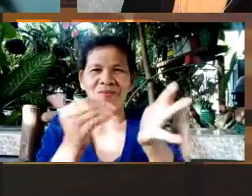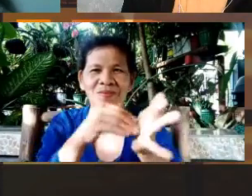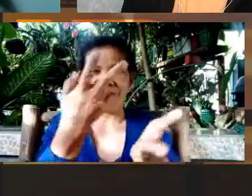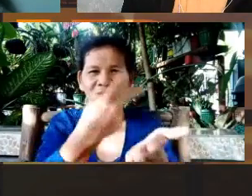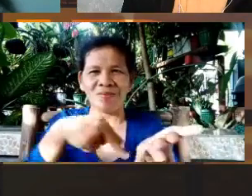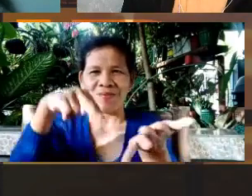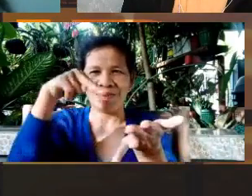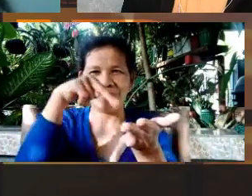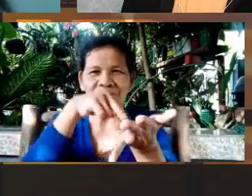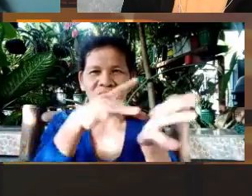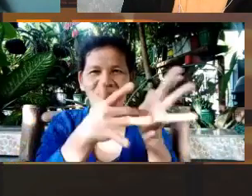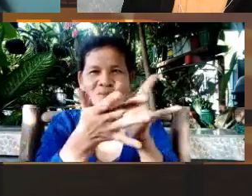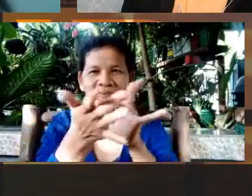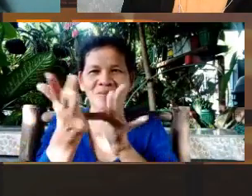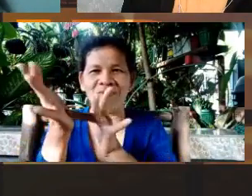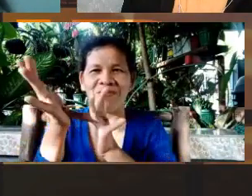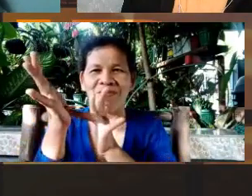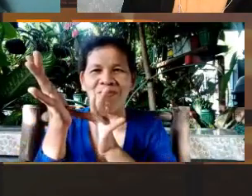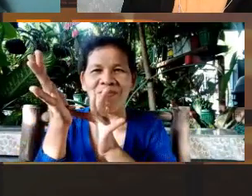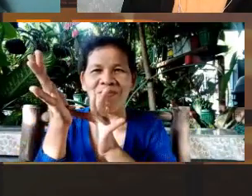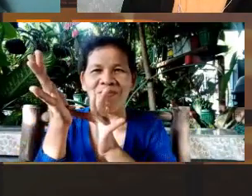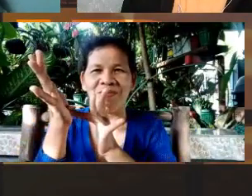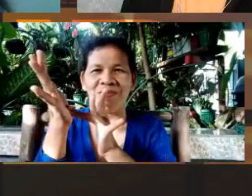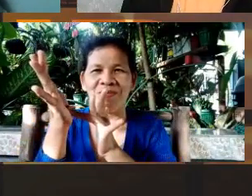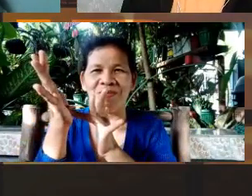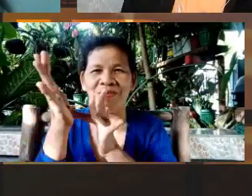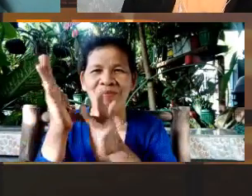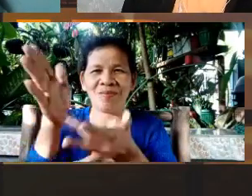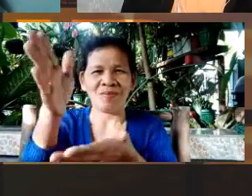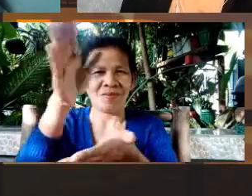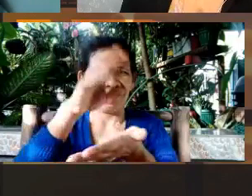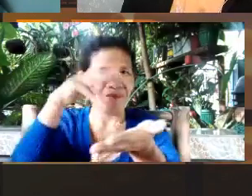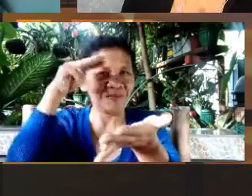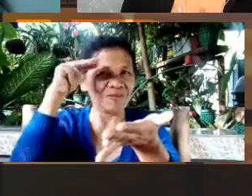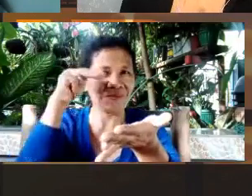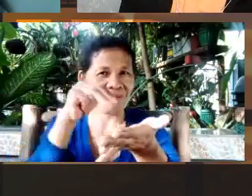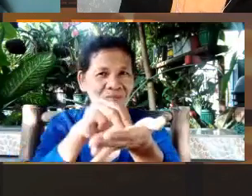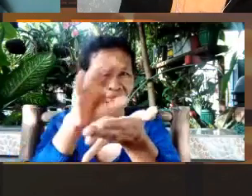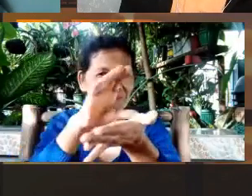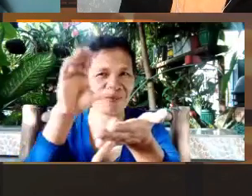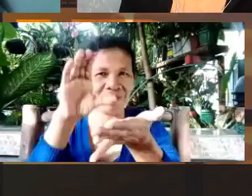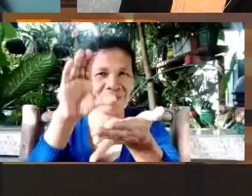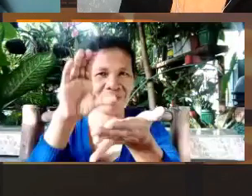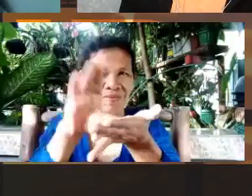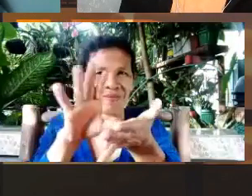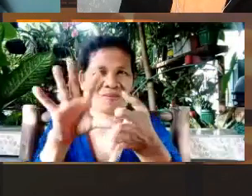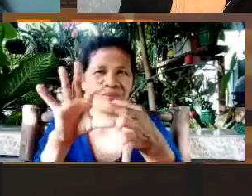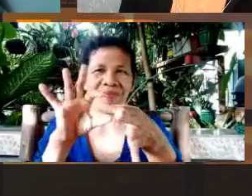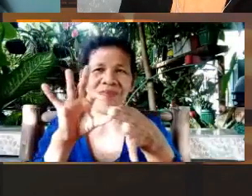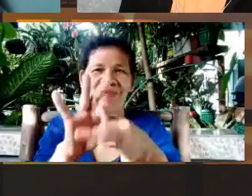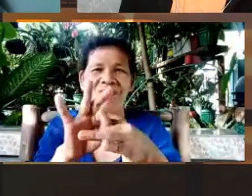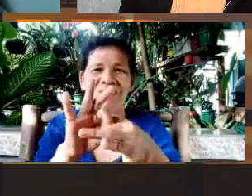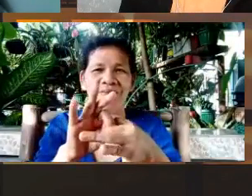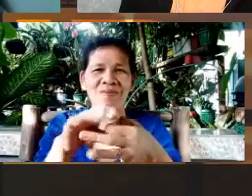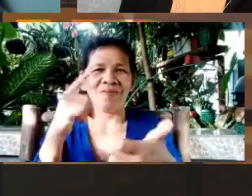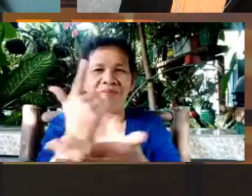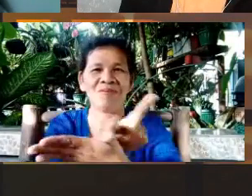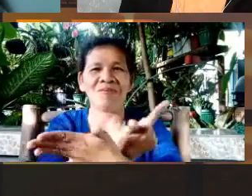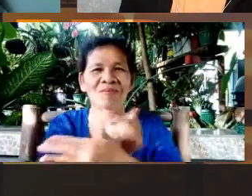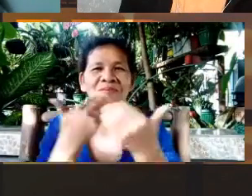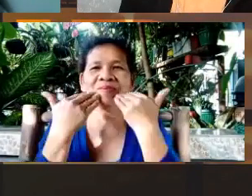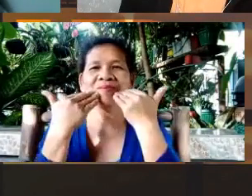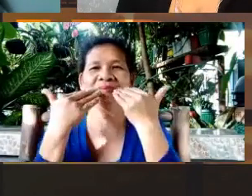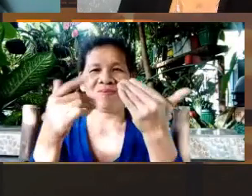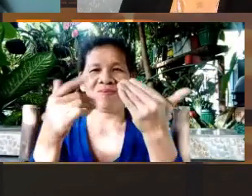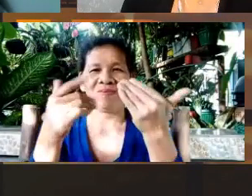ating Panginoong Hesukristo na siyang sentro ng Ebanghelyo. Salamat din na mayroon tayong mga kabataan na nahahasa